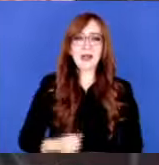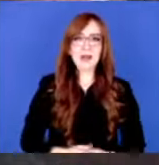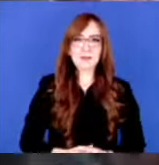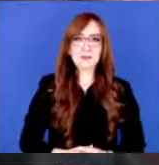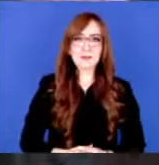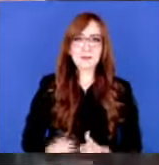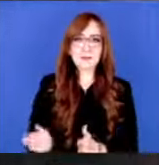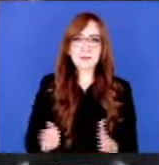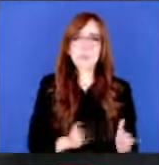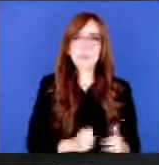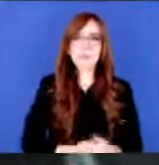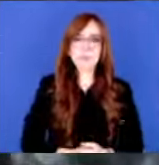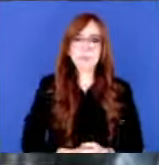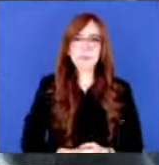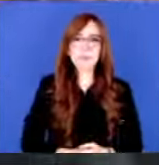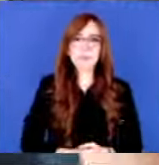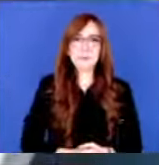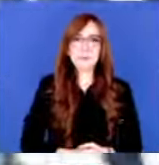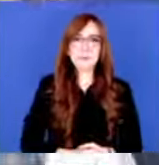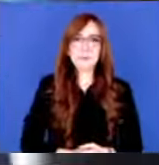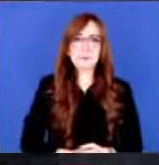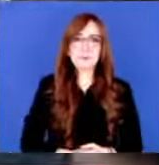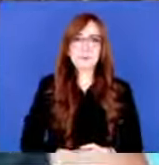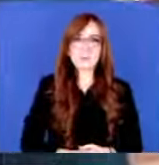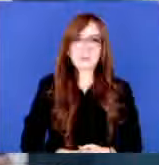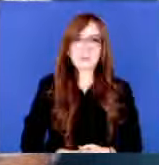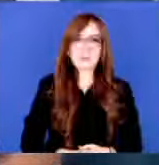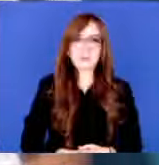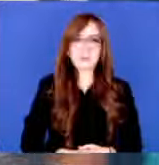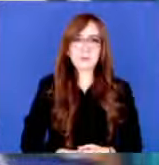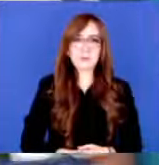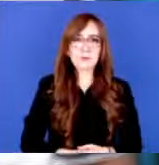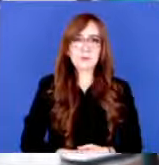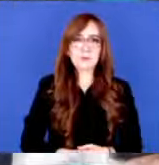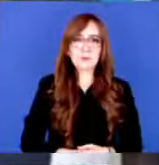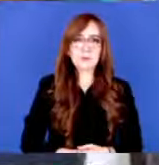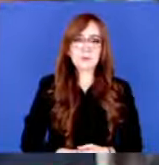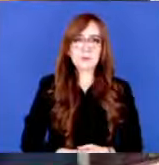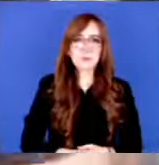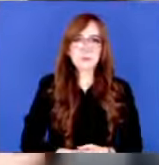Selatan, Meli Kasna, Rehana Meziah, Ahmad Budiman, TV One mengabarkan.